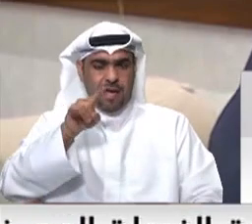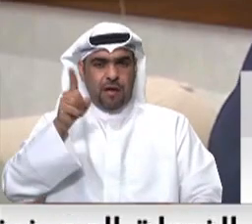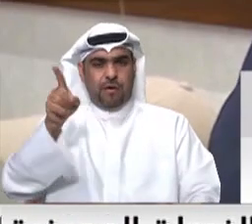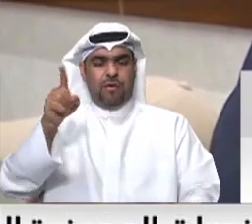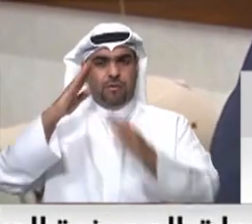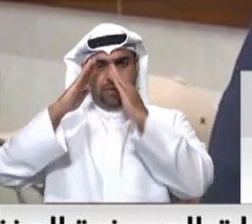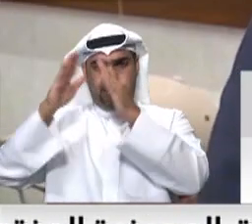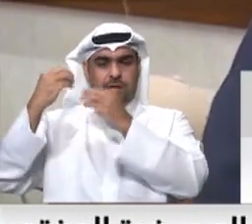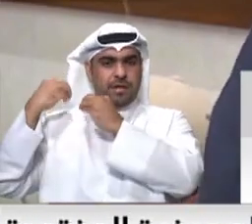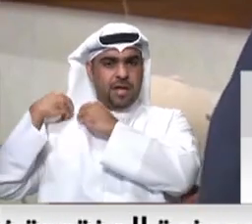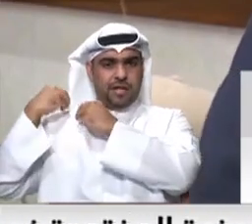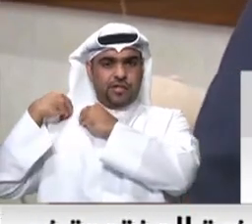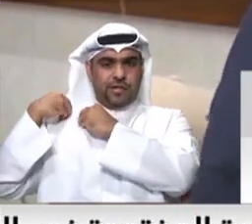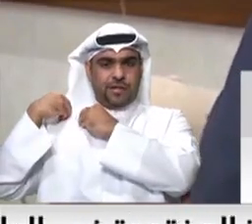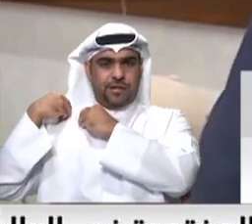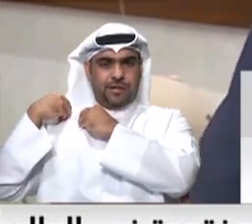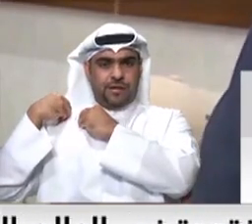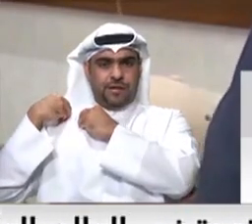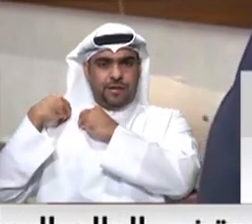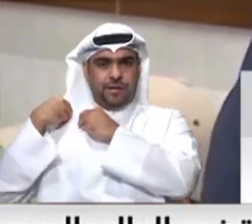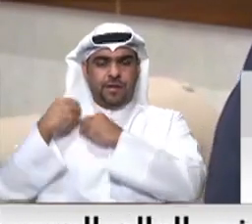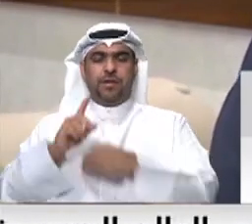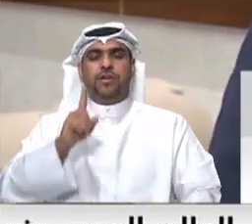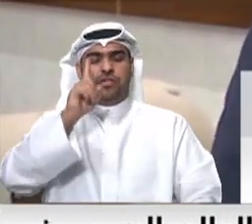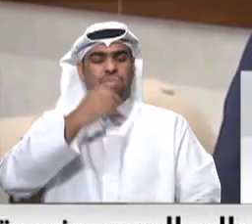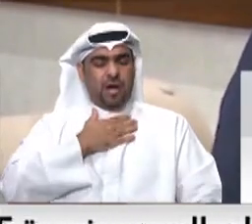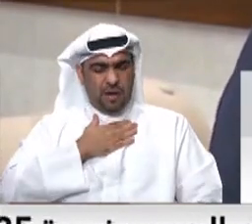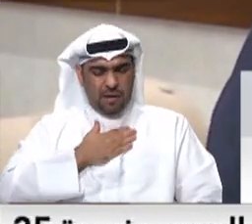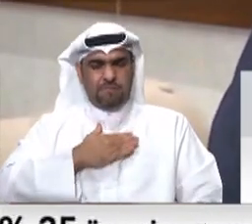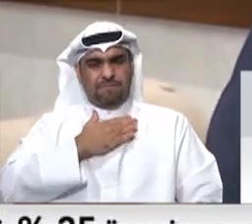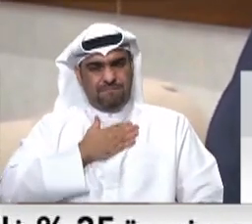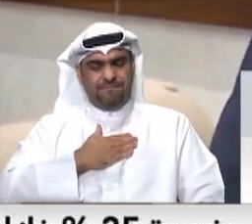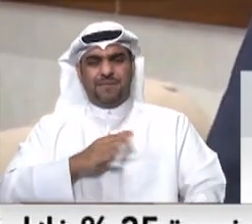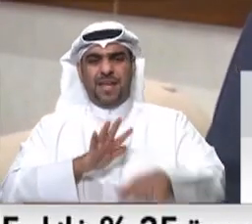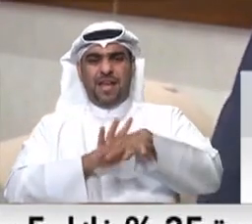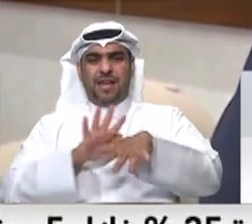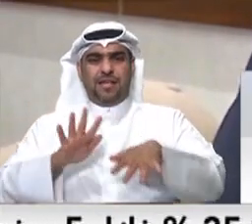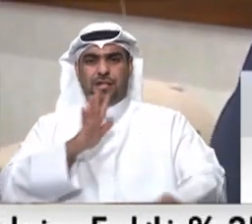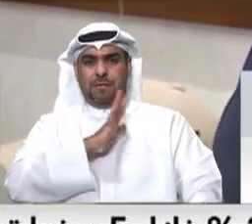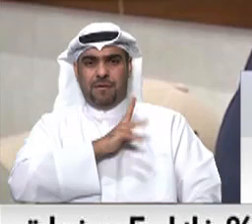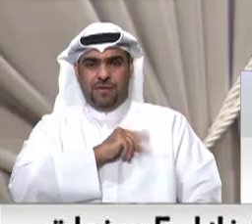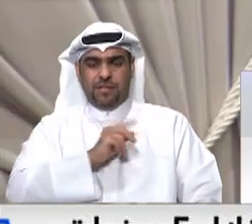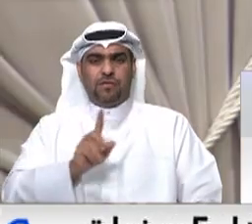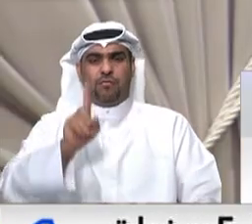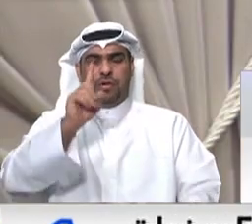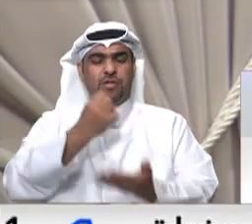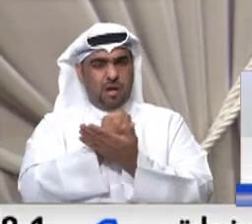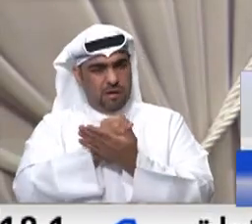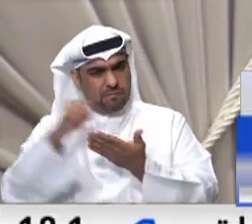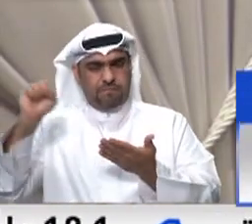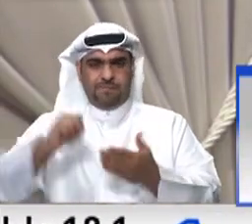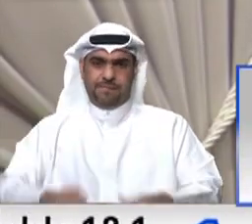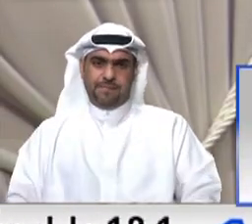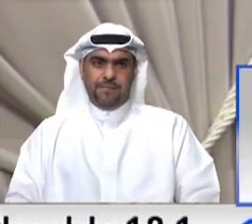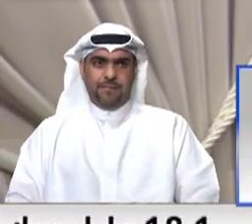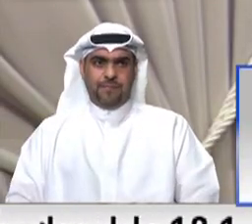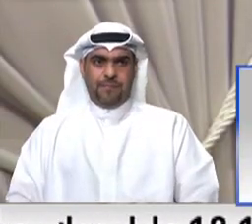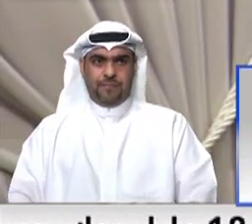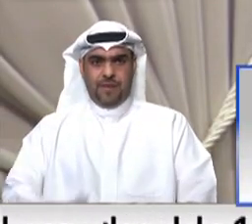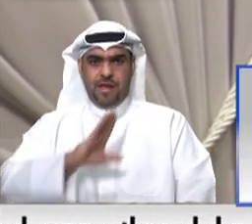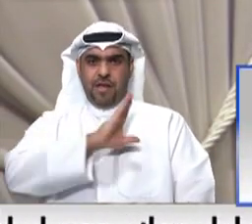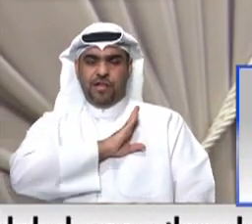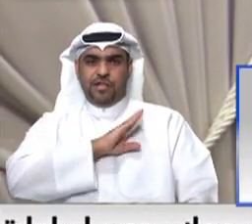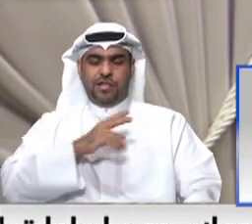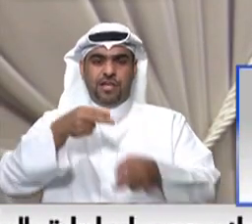توصيل هذه المساعدات، وأسأل الله عز وجل أن يخفف عنهم هذه المعاناة وإن شاء الله تنزح هذه الغمة. نحن كقوة جوية والجيش الكويتي